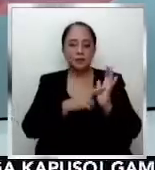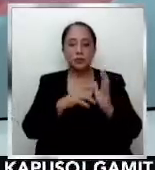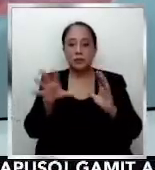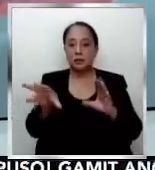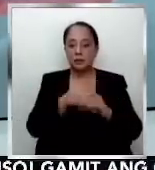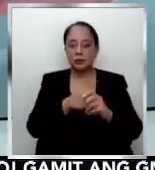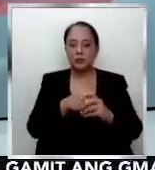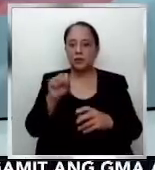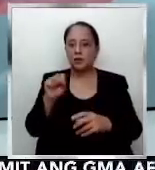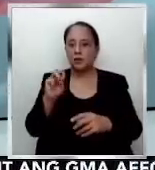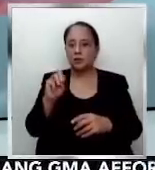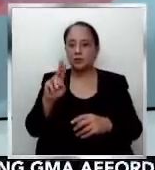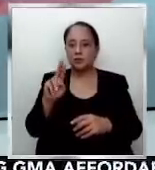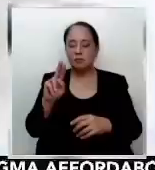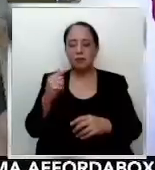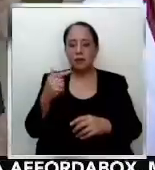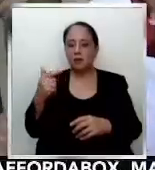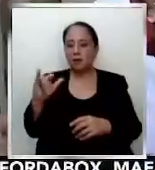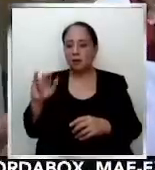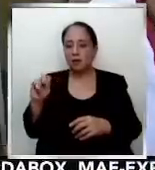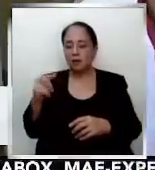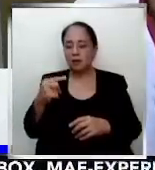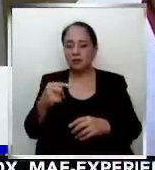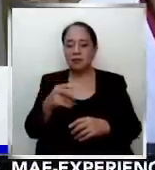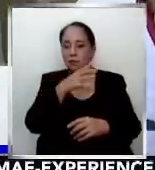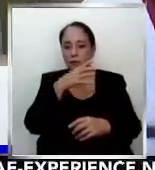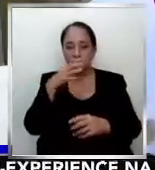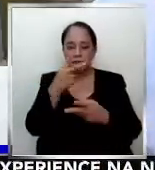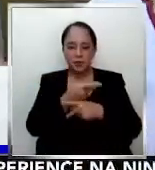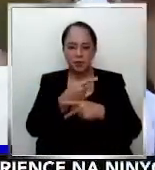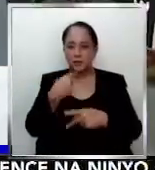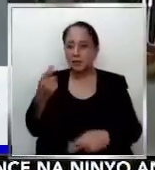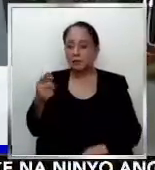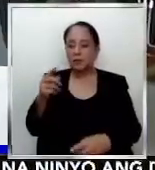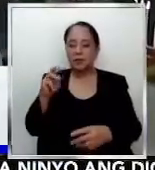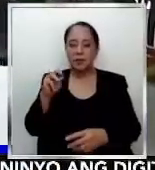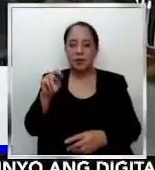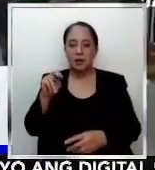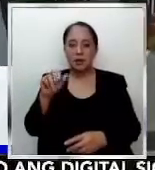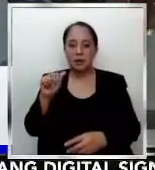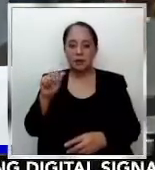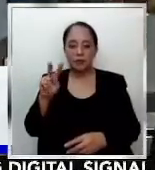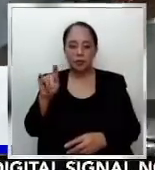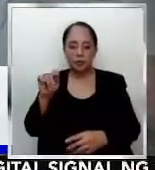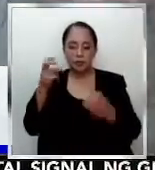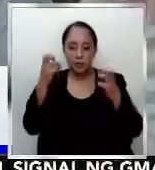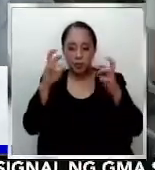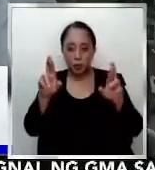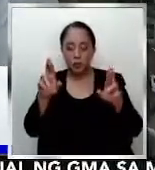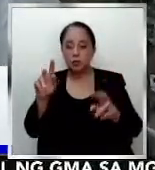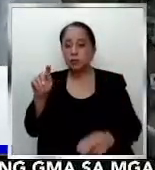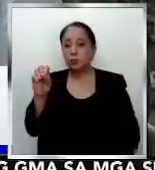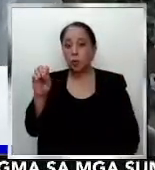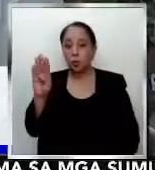ng agricultural products. Sabi ni Navotas Mayor Toby Tiangco, sinisiraan lang daw siya ng mga nagdawit sa kanya sa report dahil